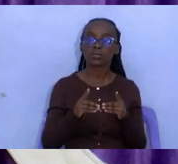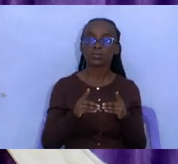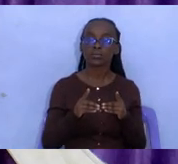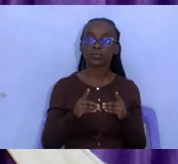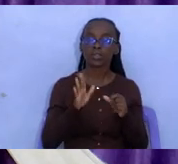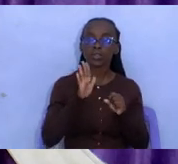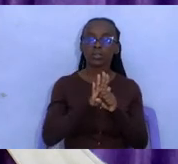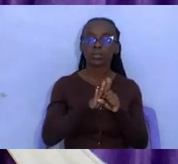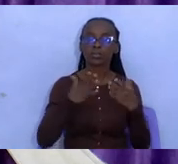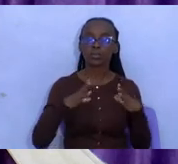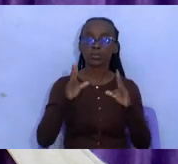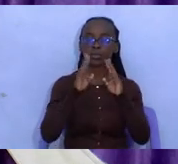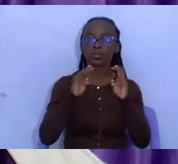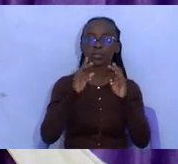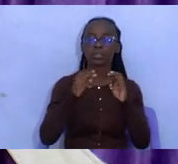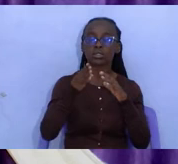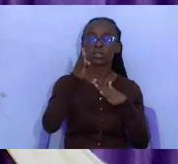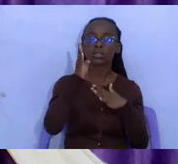Watu wengi wamemtafuta Mungu,